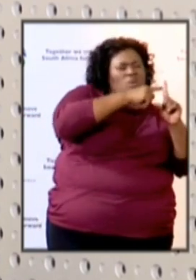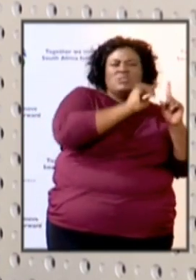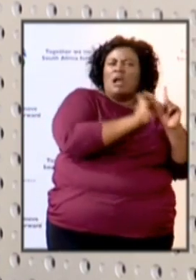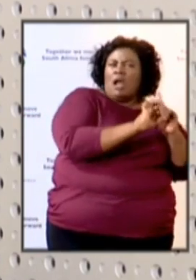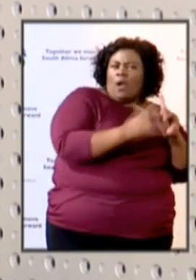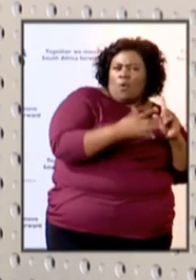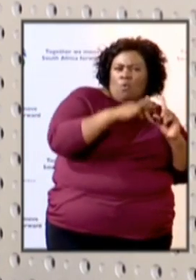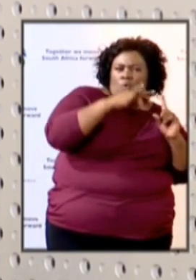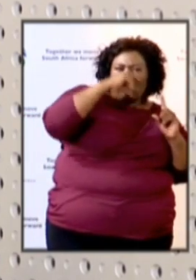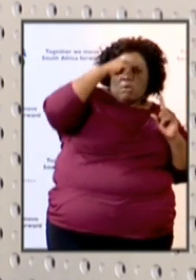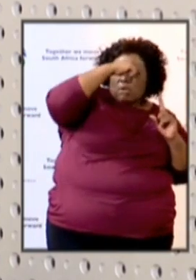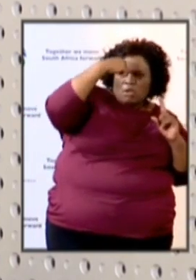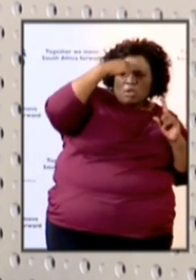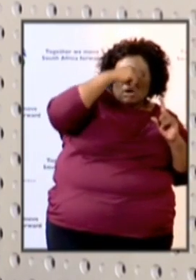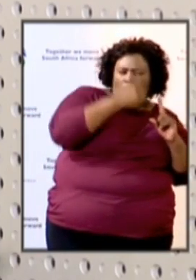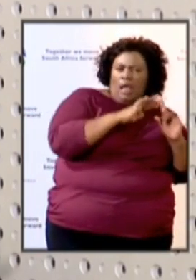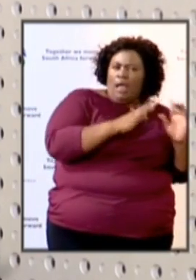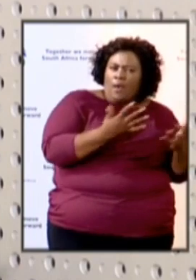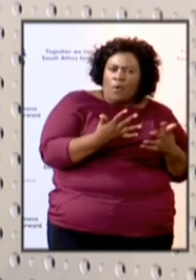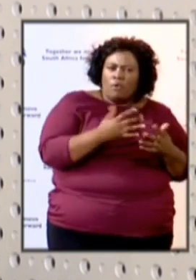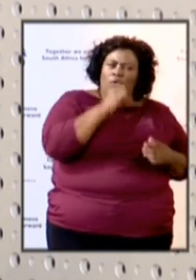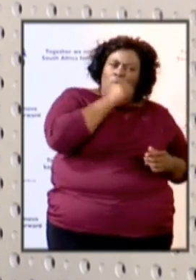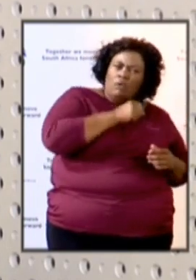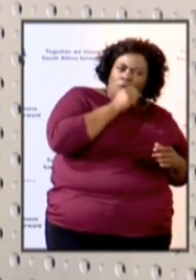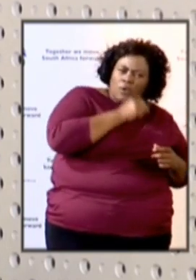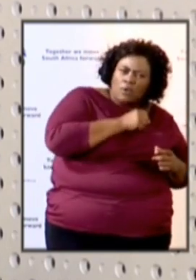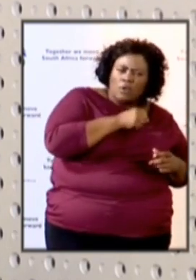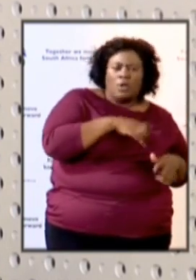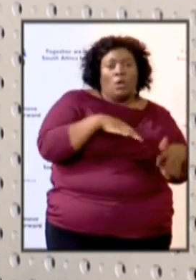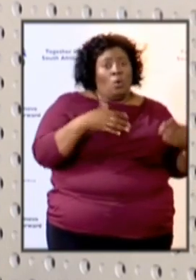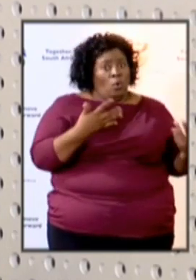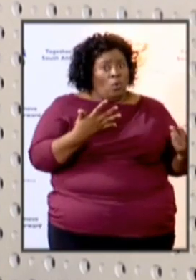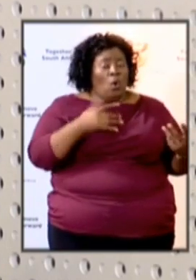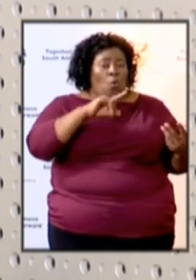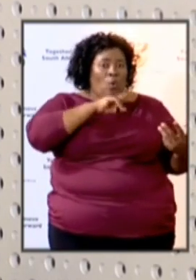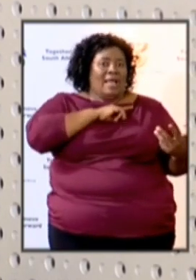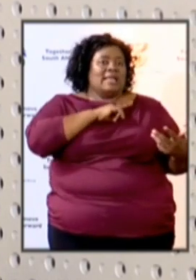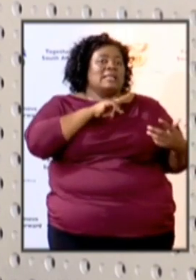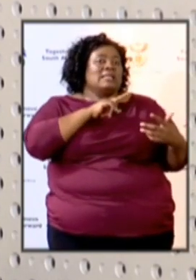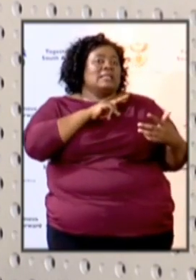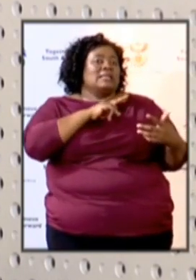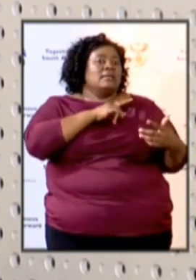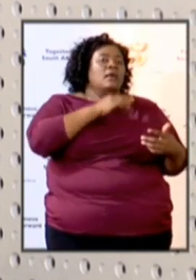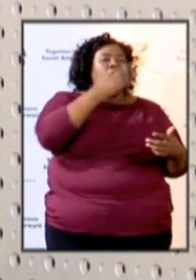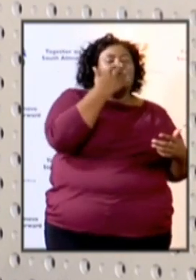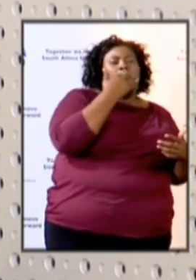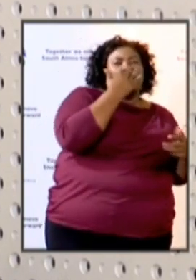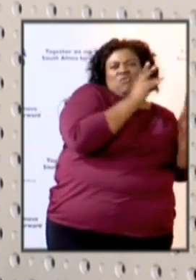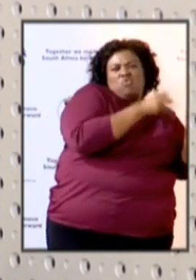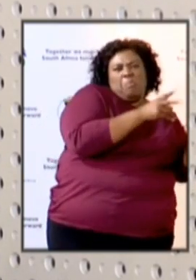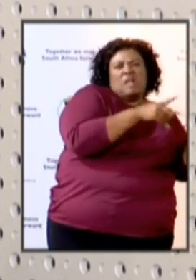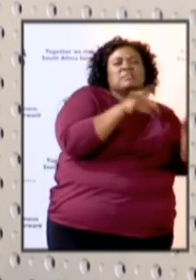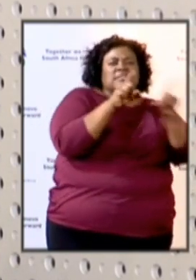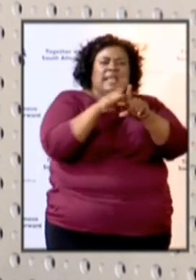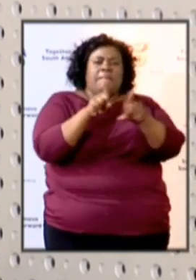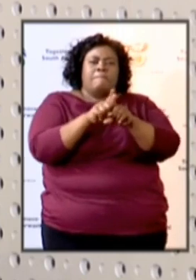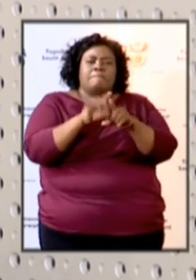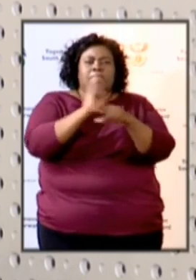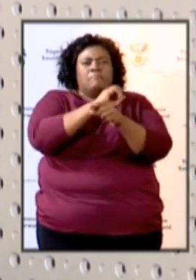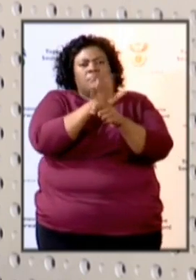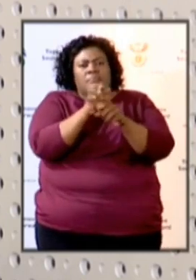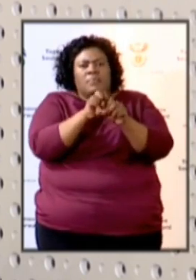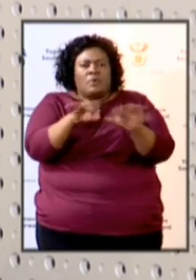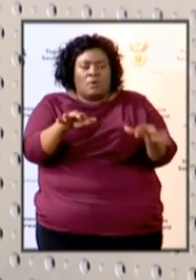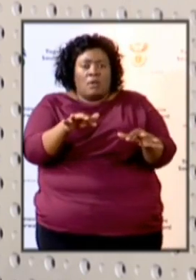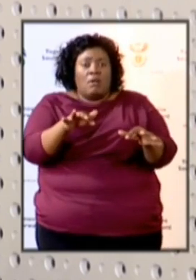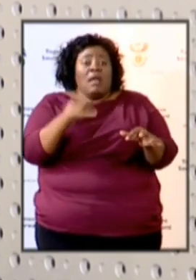nje lesimo somkhuhlane ngoba siyafana nesecorona. Ume naso kufanele atestwe